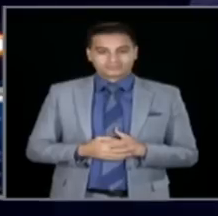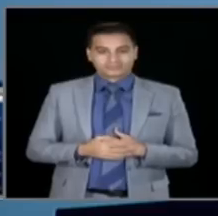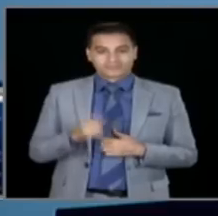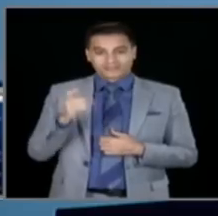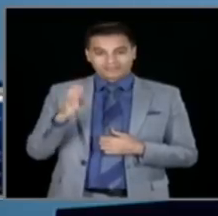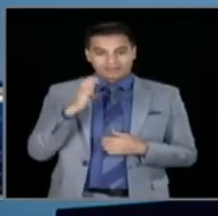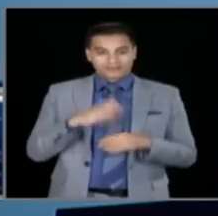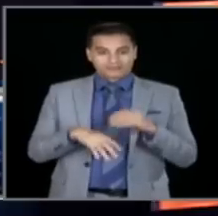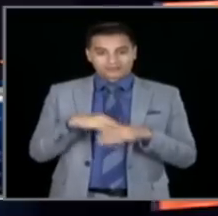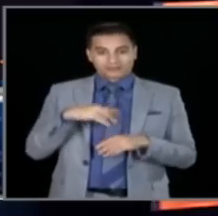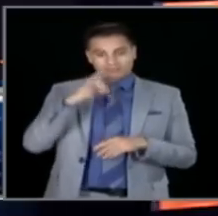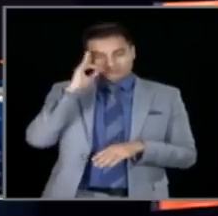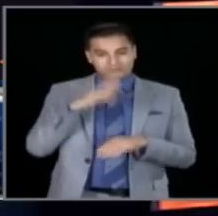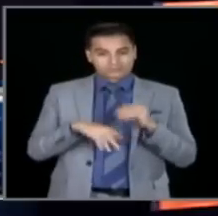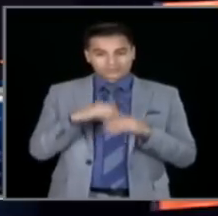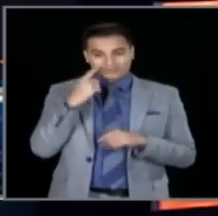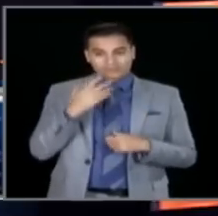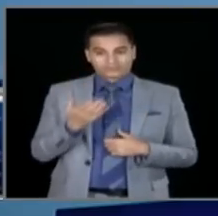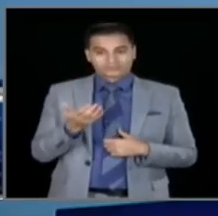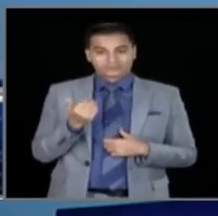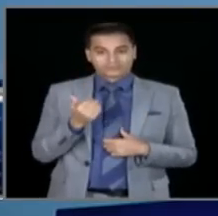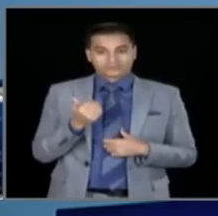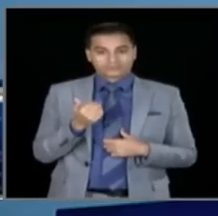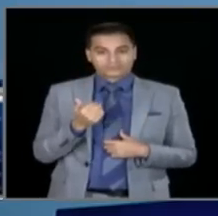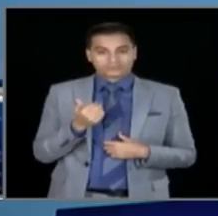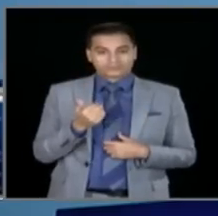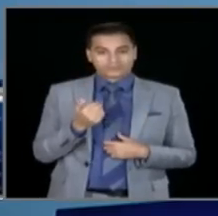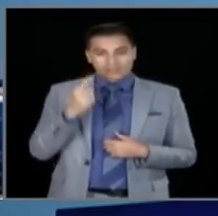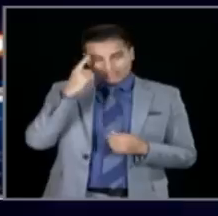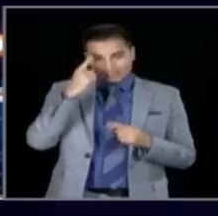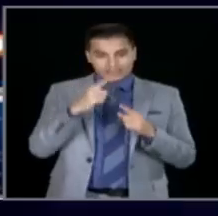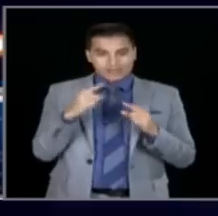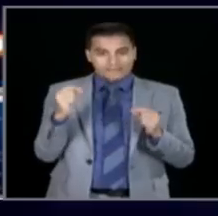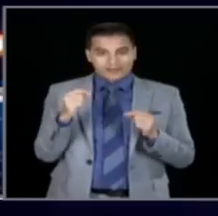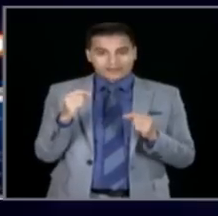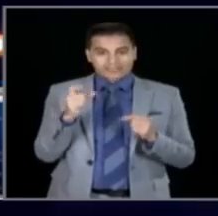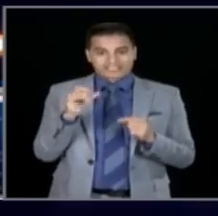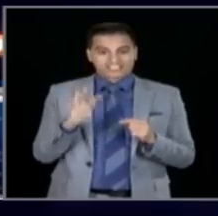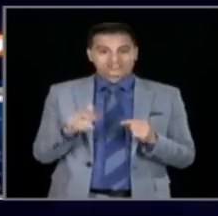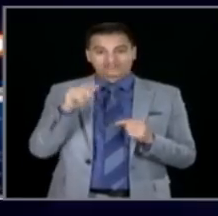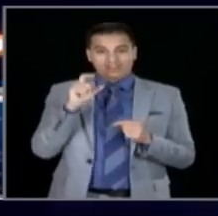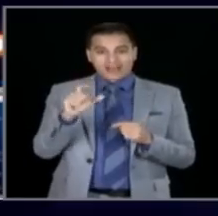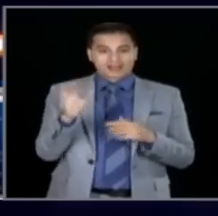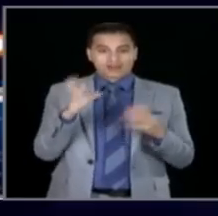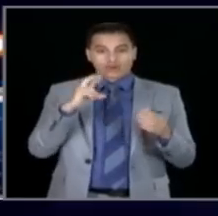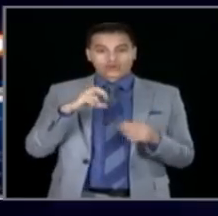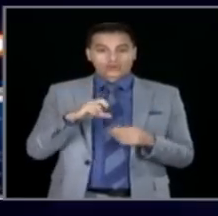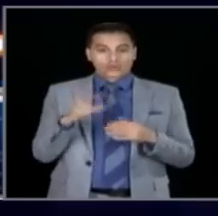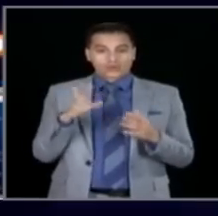في إجابة؟ خمن. إجابتك؟ اليابان. نيشان ذو